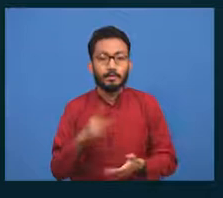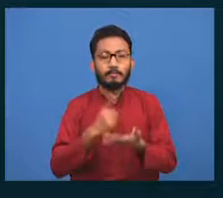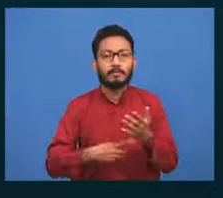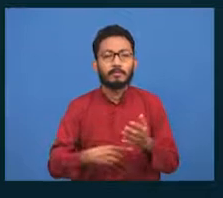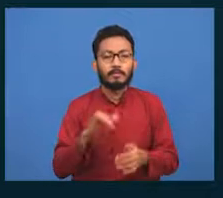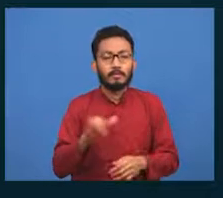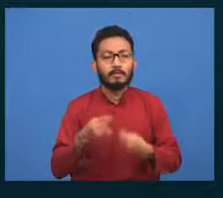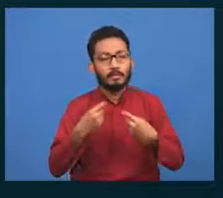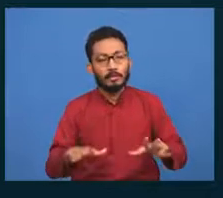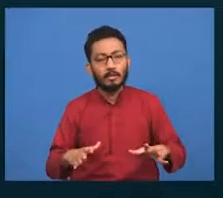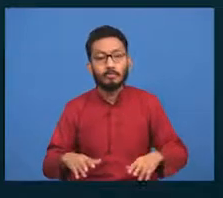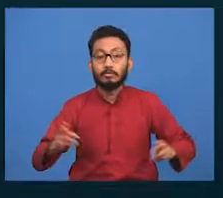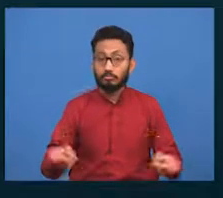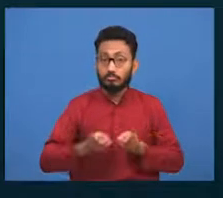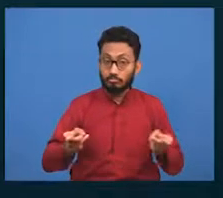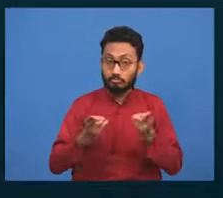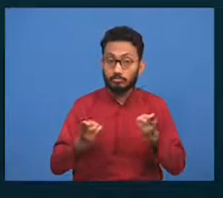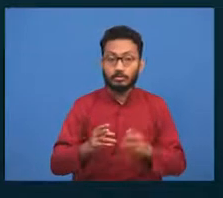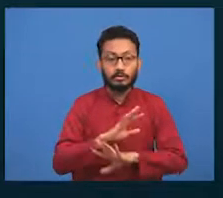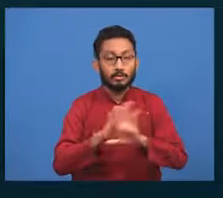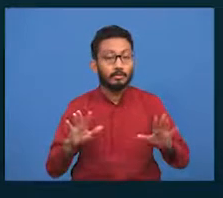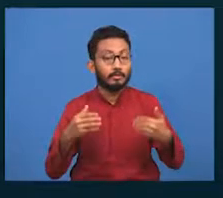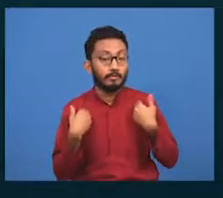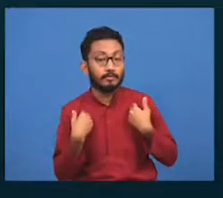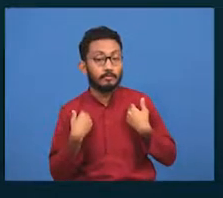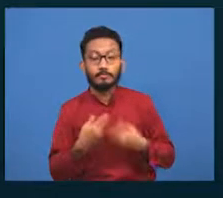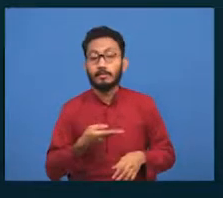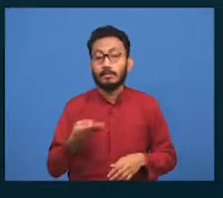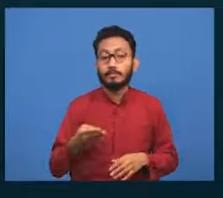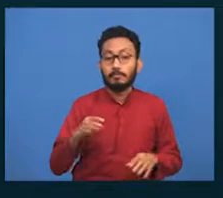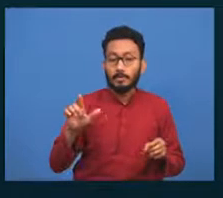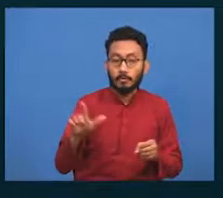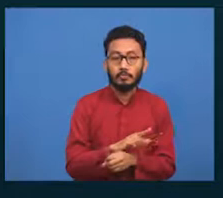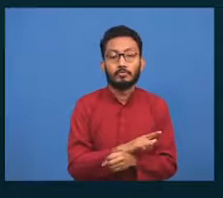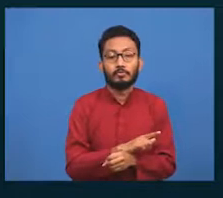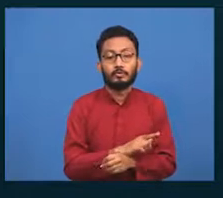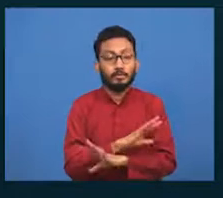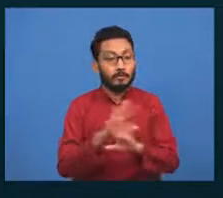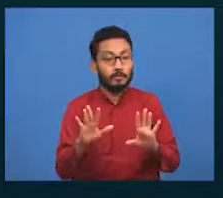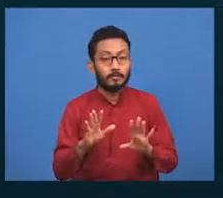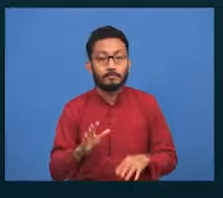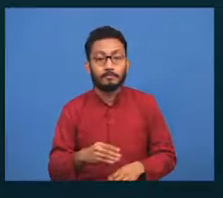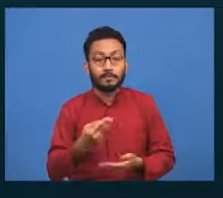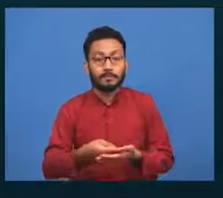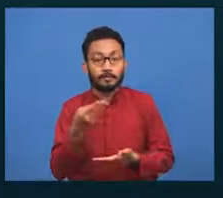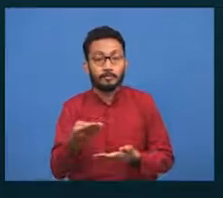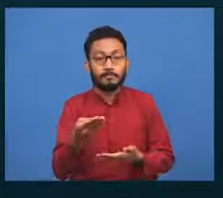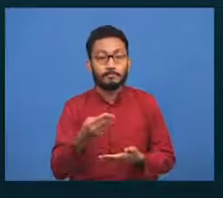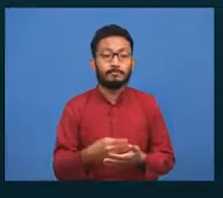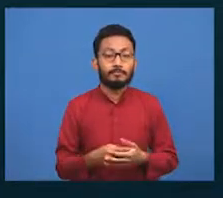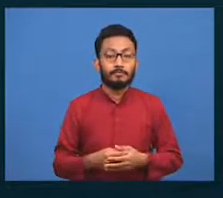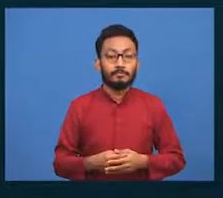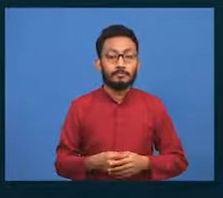usahakan. Tidak ada baginya pelindung dan tiada juga pemberi syafaat selain daripada